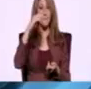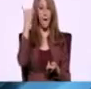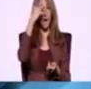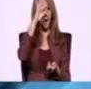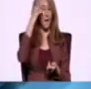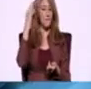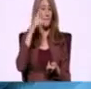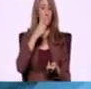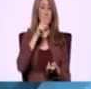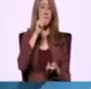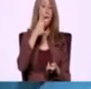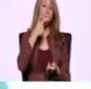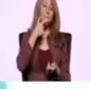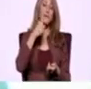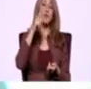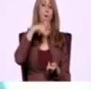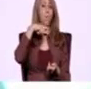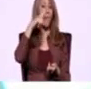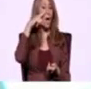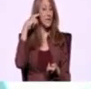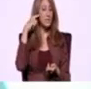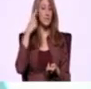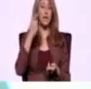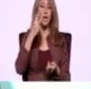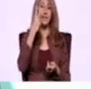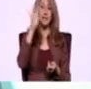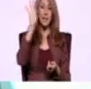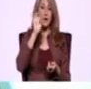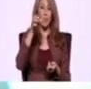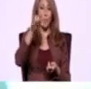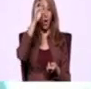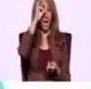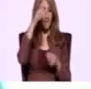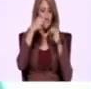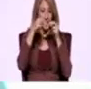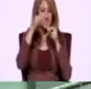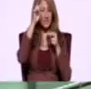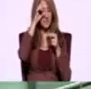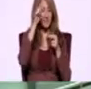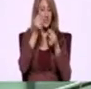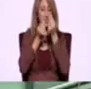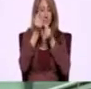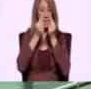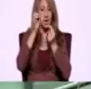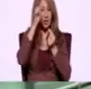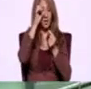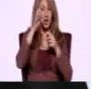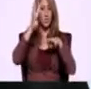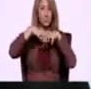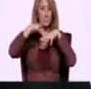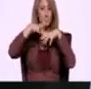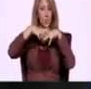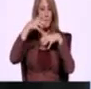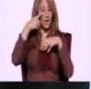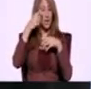بيضاء وحالتين مياه زرقاء وحالتين زرع عدسة وحالتين زرع قرنية وحالة شبكية.